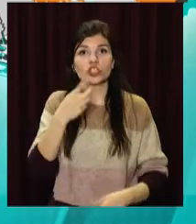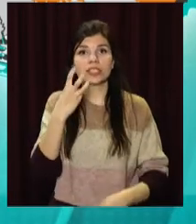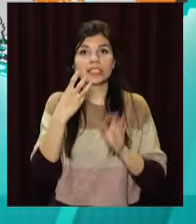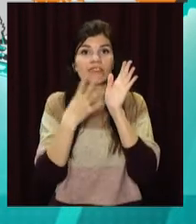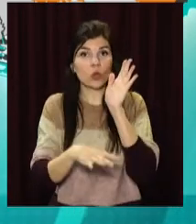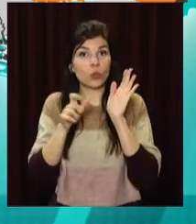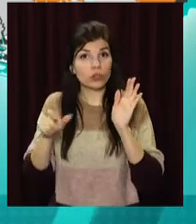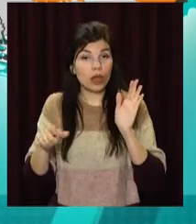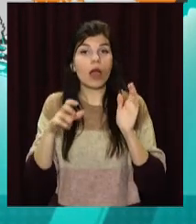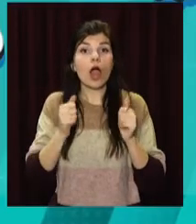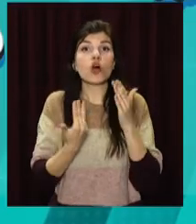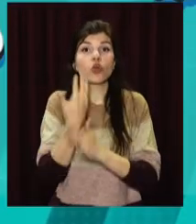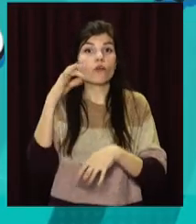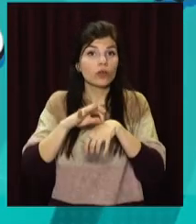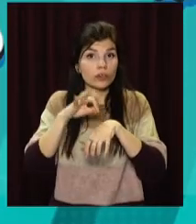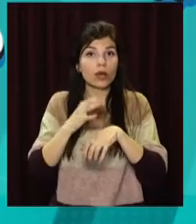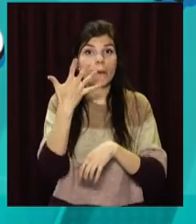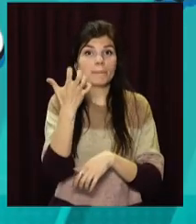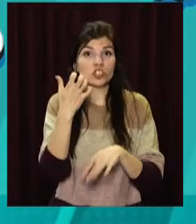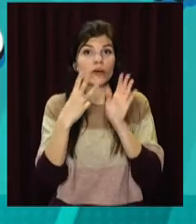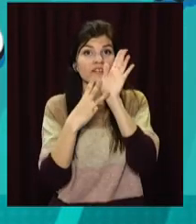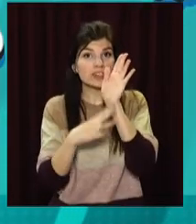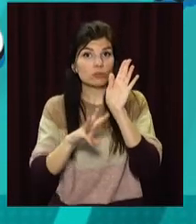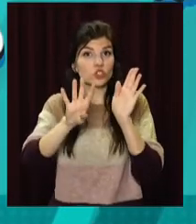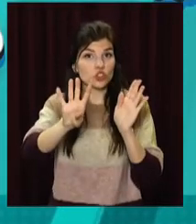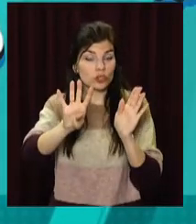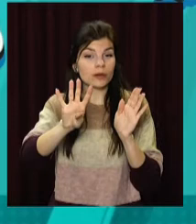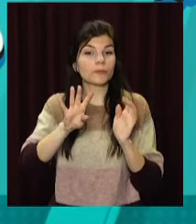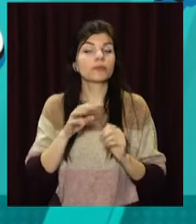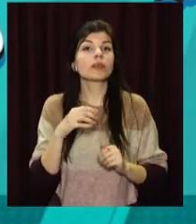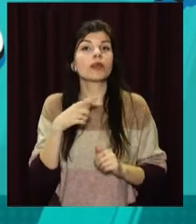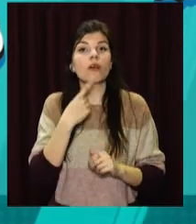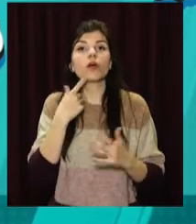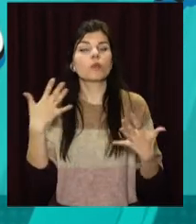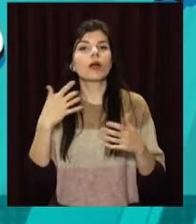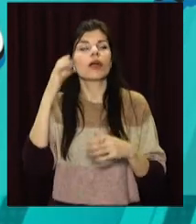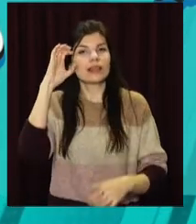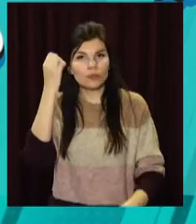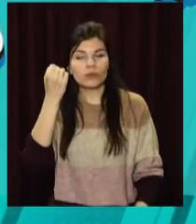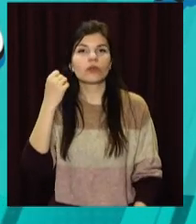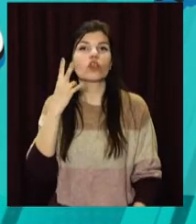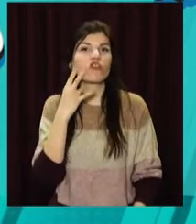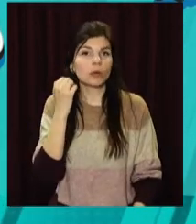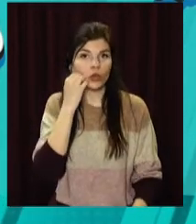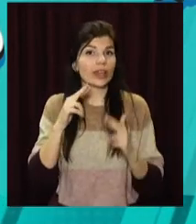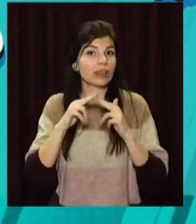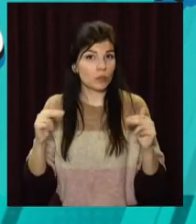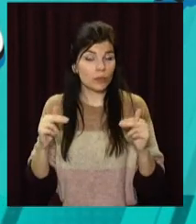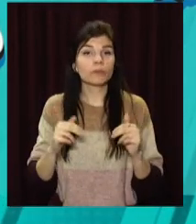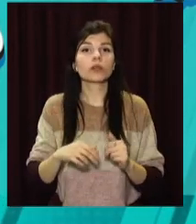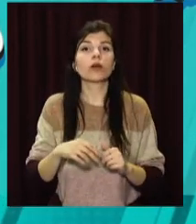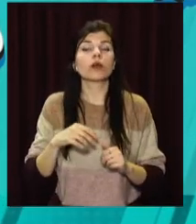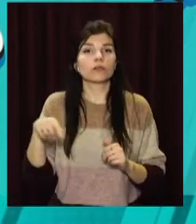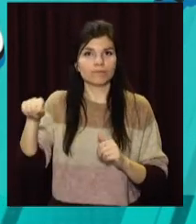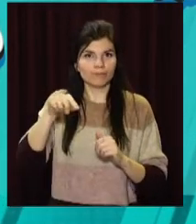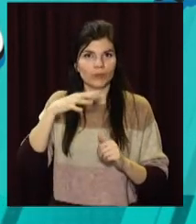1390 людей, тоді як нових захворілих – 584. В антилідерах Дніпро, Кривий Ріг та Новомосковськ. Наразі лише в